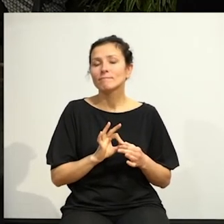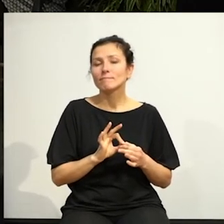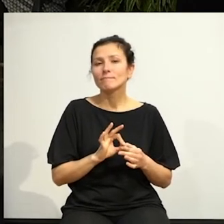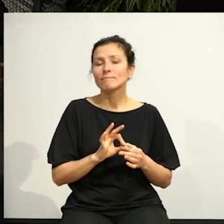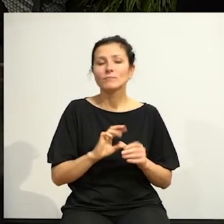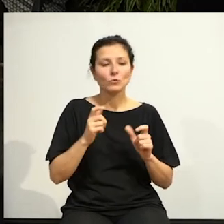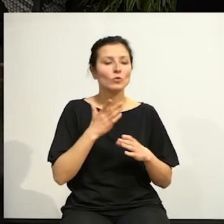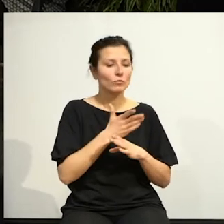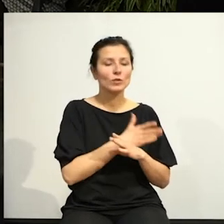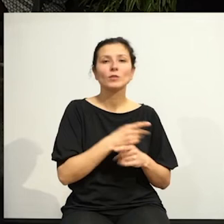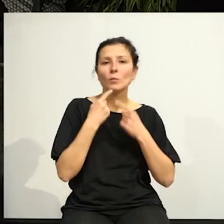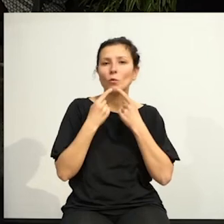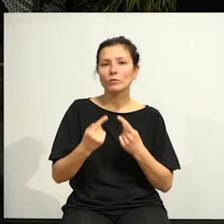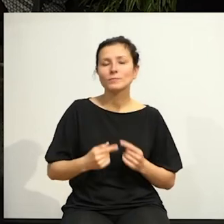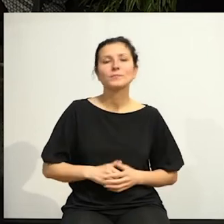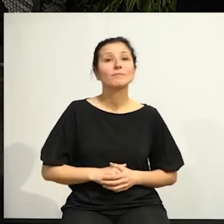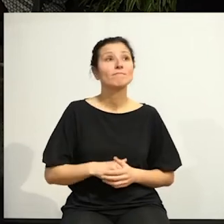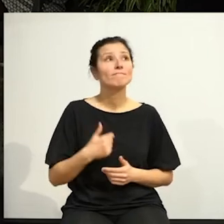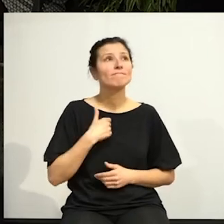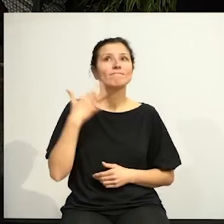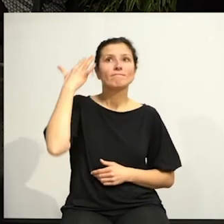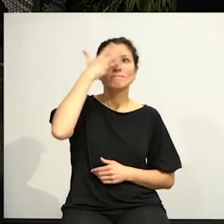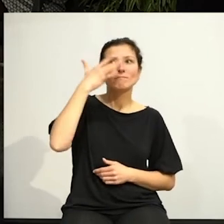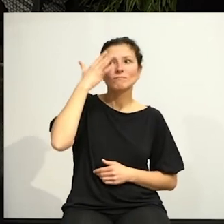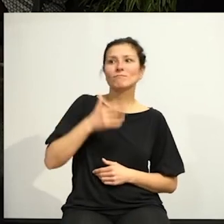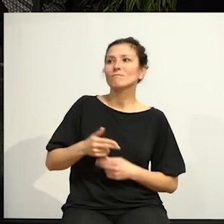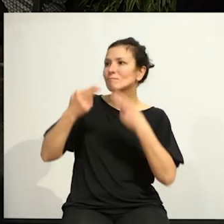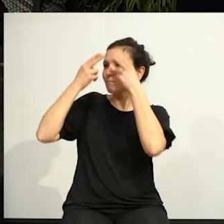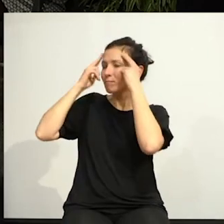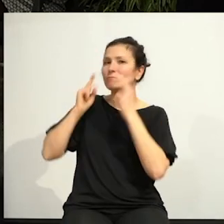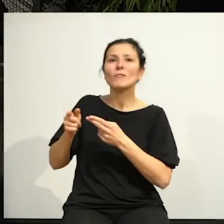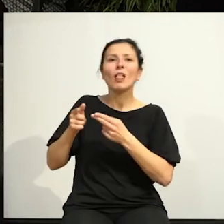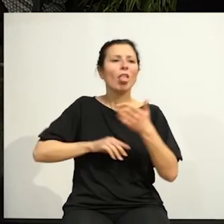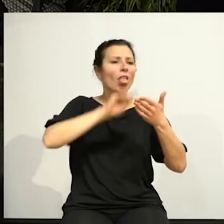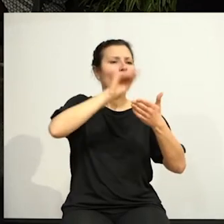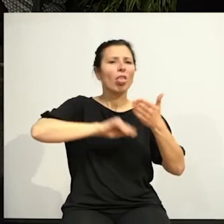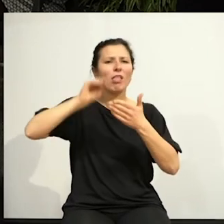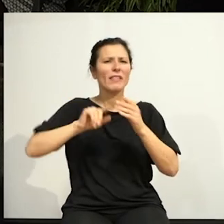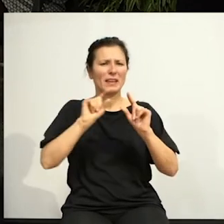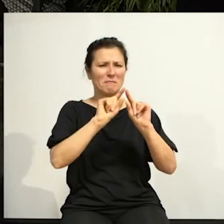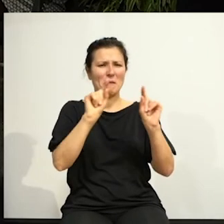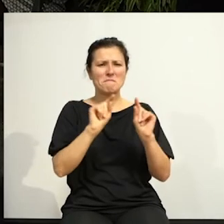co już powiedziałem. Mi się marzy Norwid rozpisany na fiszki, to znaczy